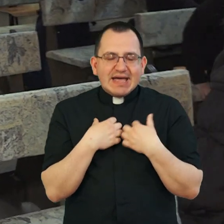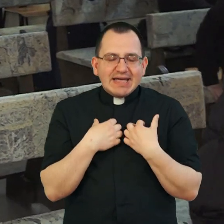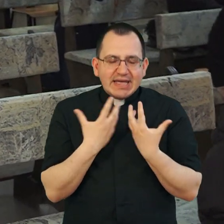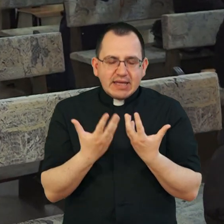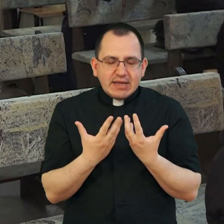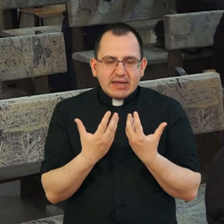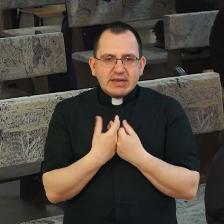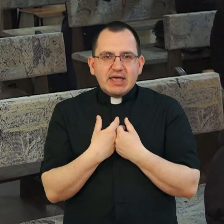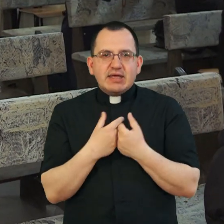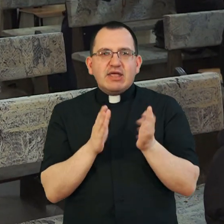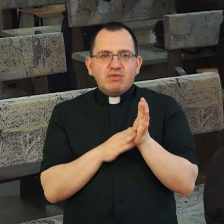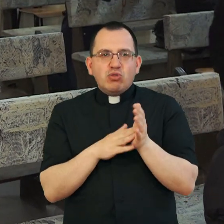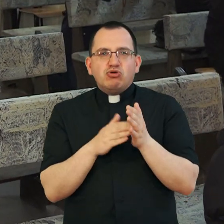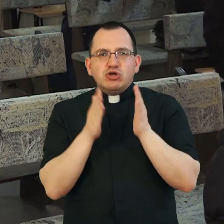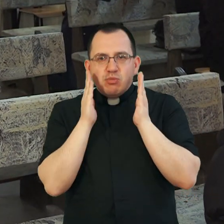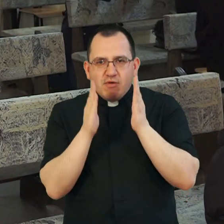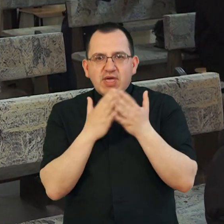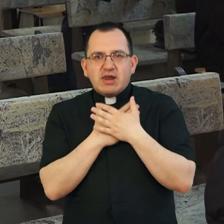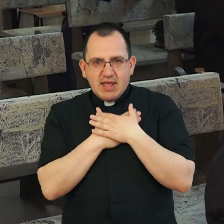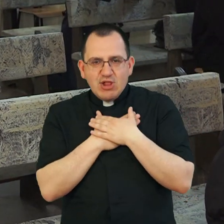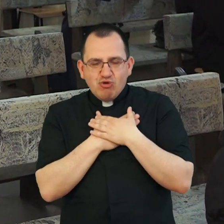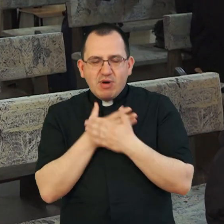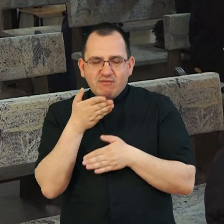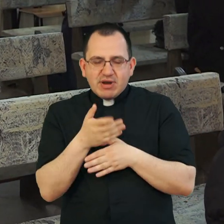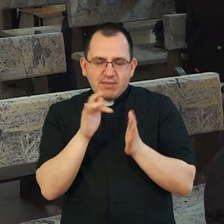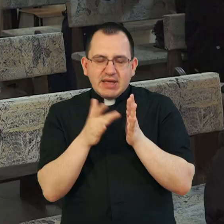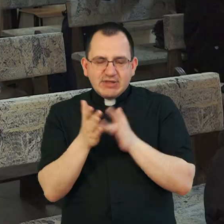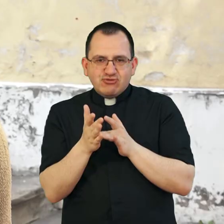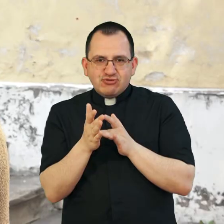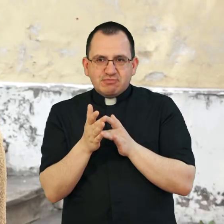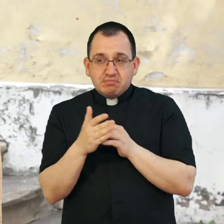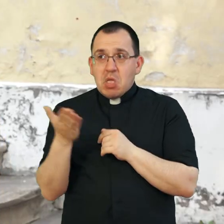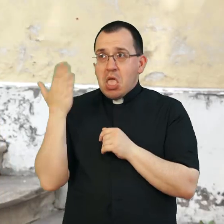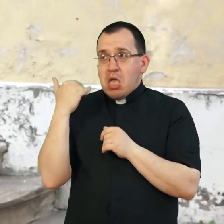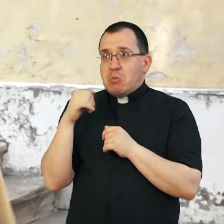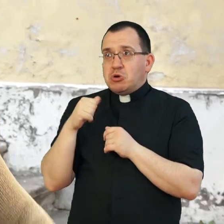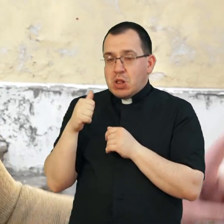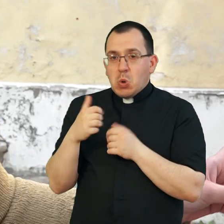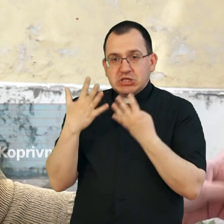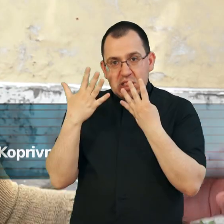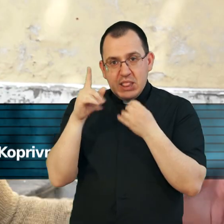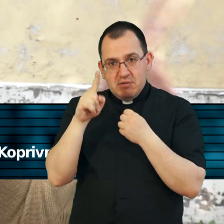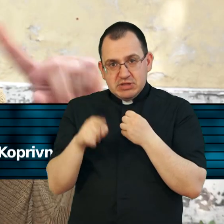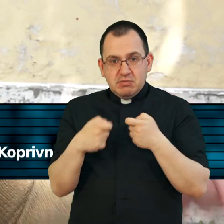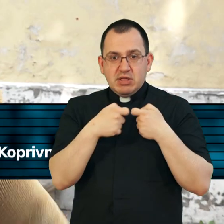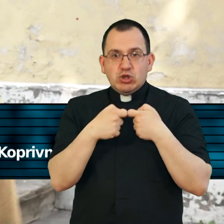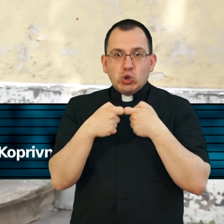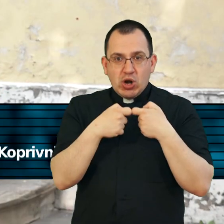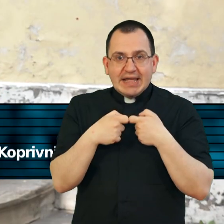vjere i ljubavi prema Isusu. Kad smo organizirali prošle godine u 9. mjesecu, prvo smo dugo razmišljali da li